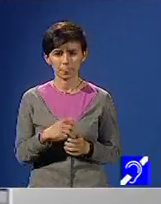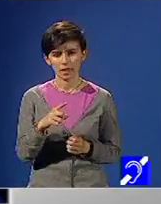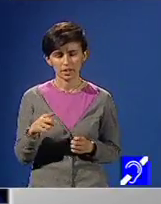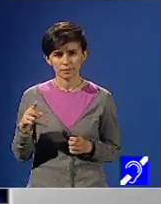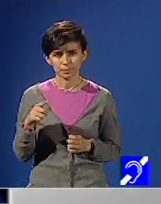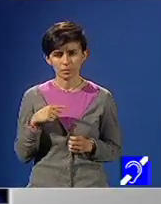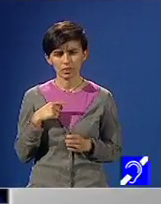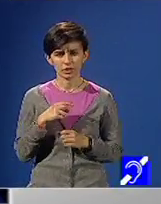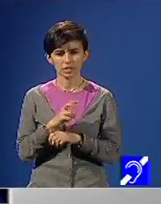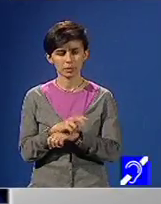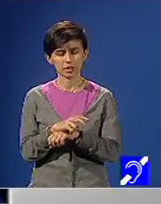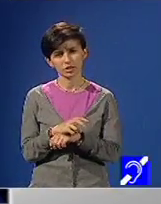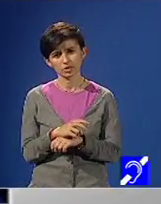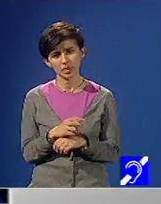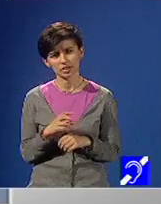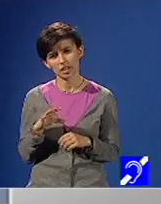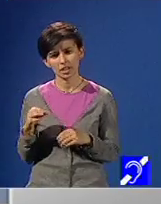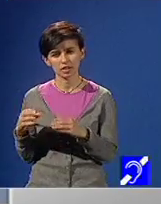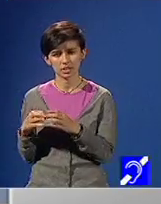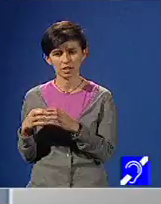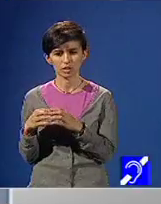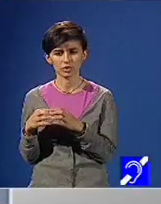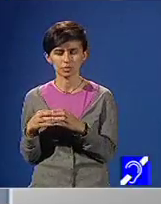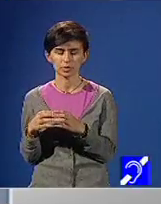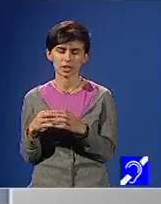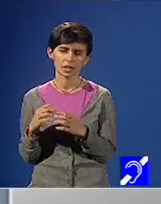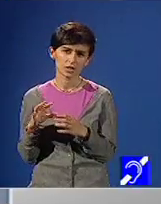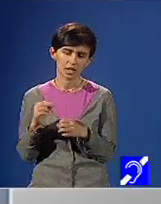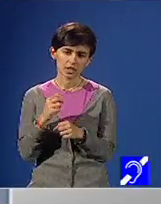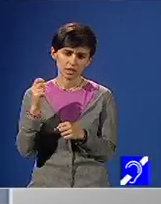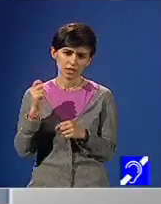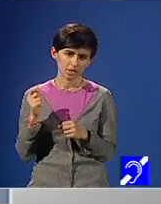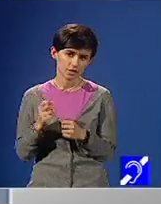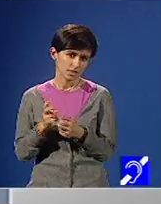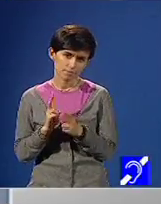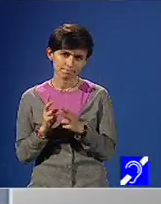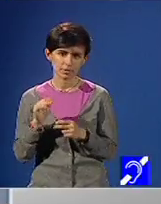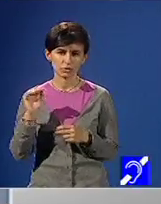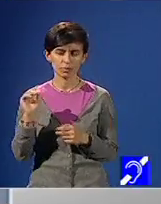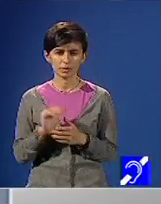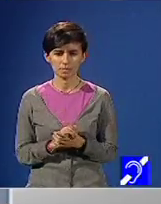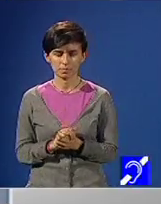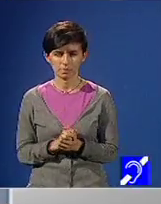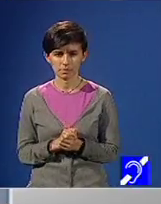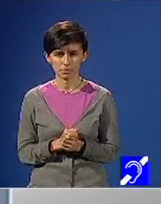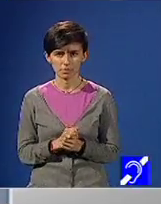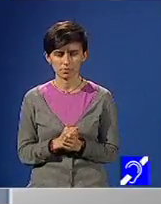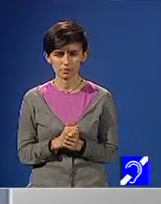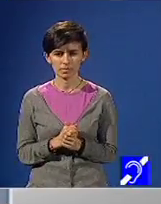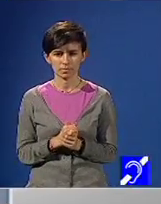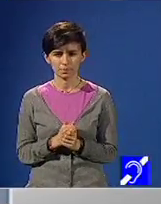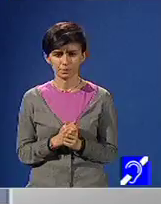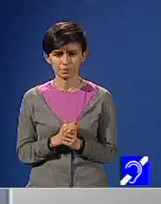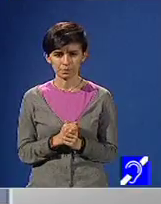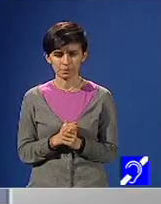alte delegații, lângă alte loturi paralimpice. Cum arată loturile altor țări civilizate și care investesc în această poveste